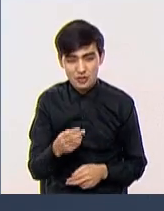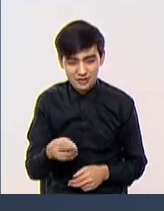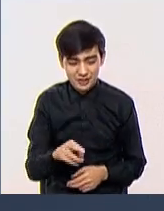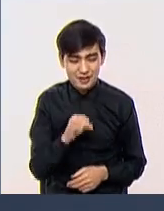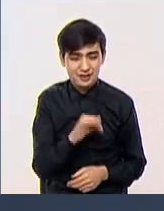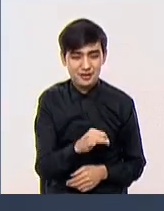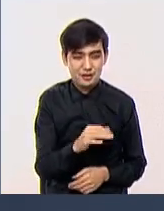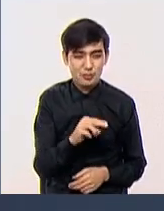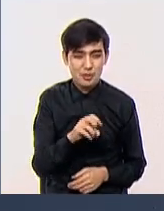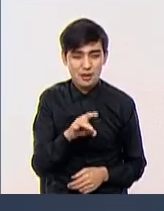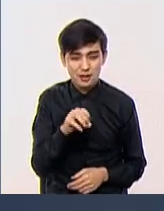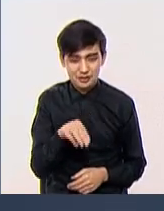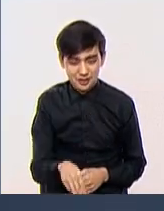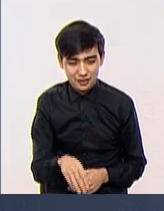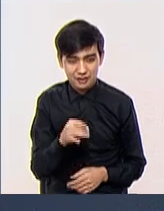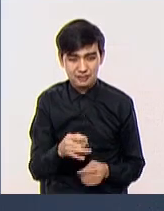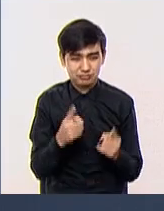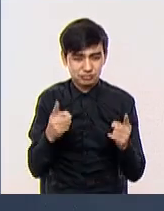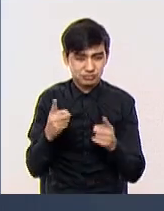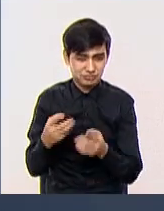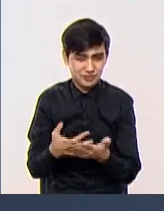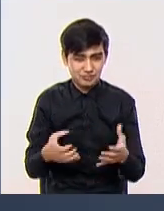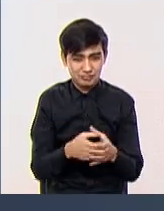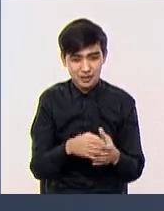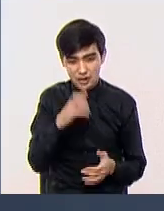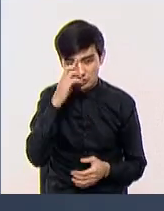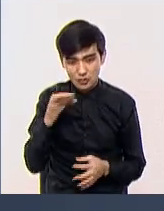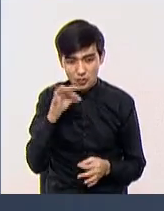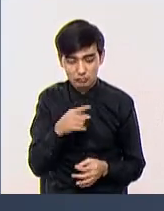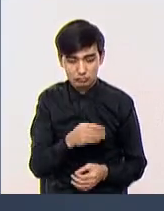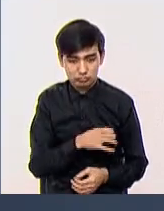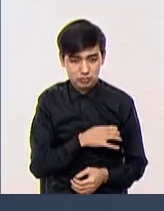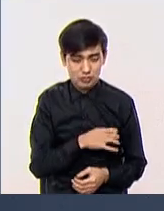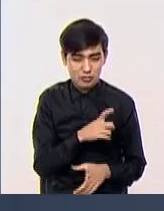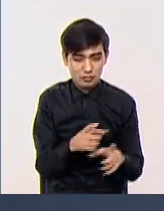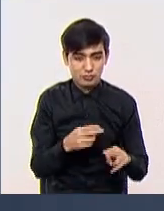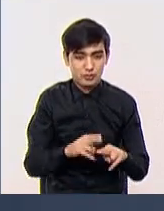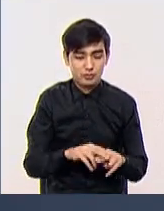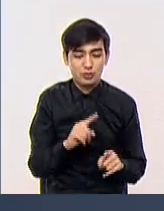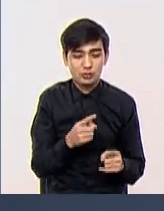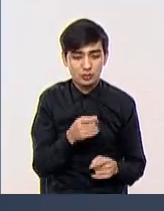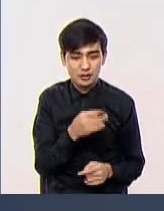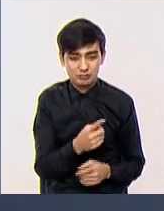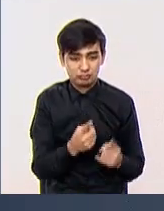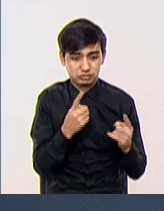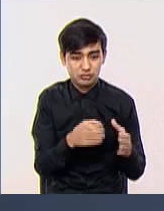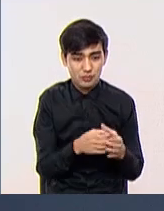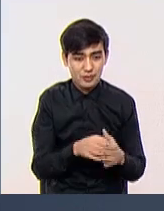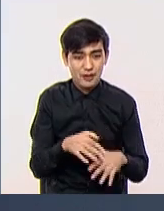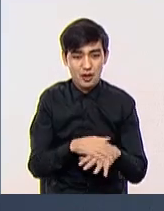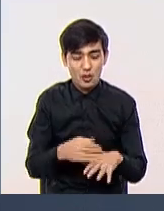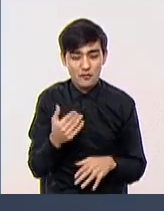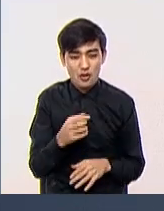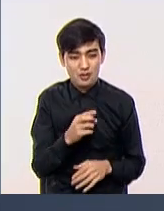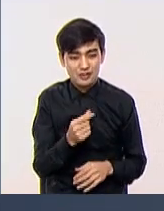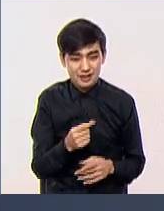корпорациясы, парасат секілді серіктестіктерде мемлекет есебінен шексіз байып жатыр, дейді депутат. Сөзінше, ірі компаниялар халық алдында